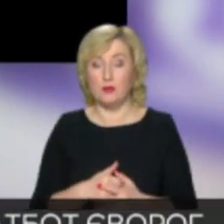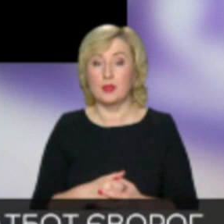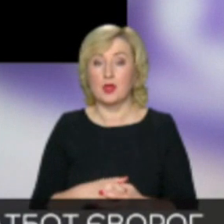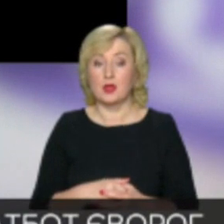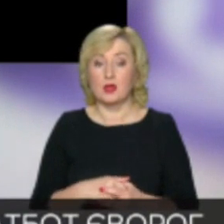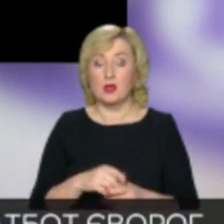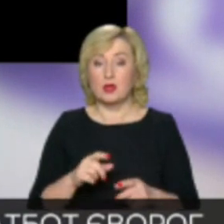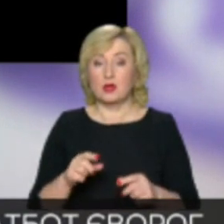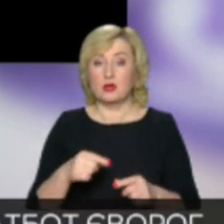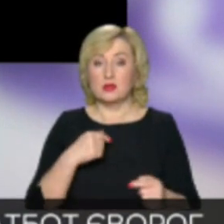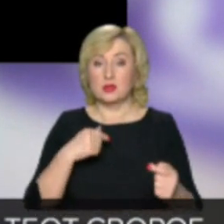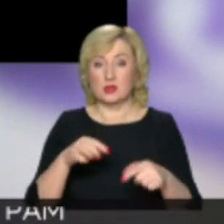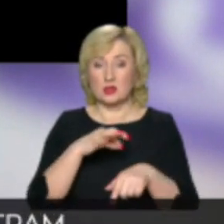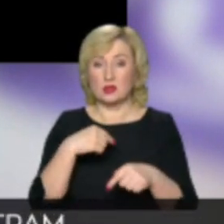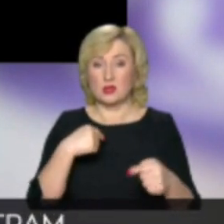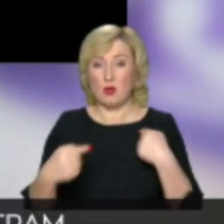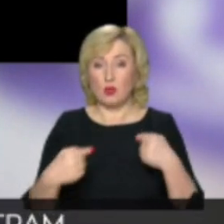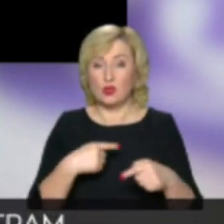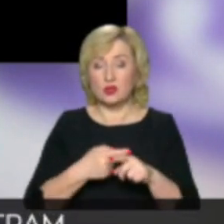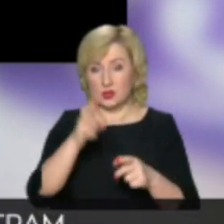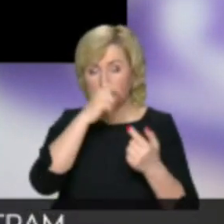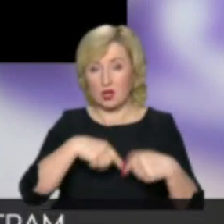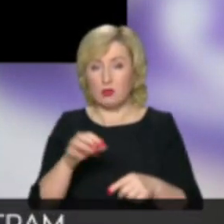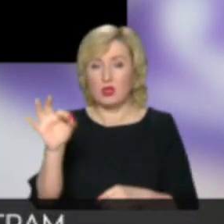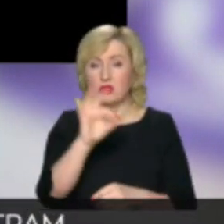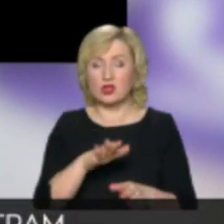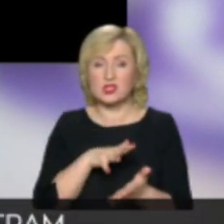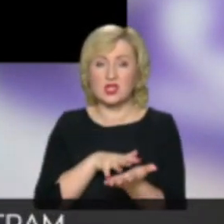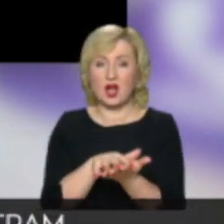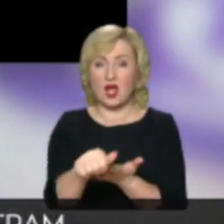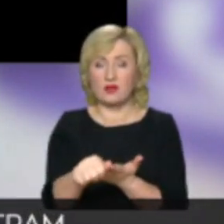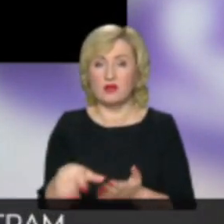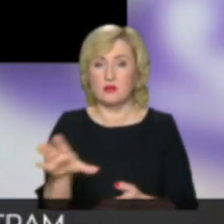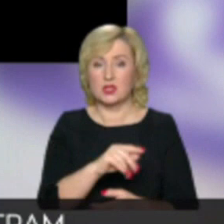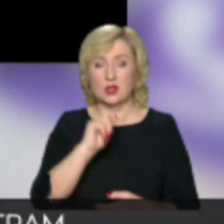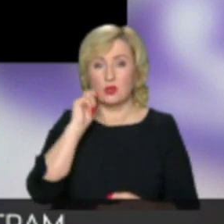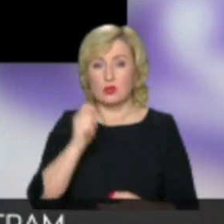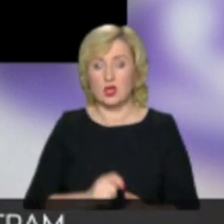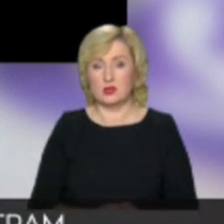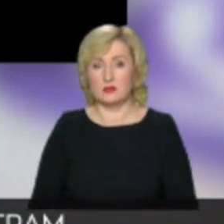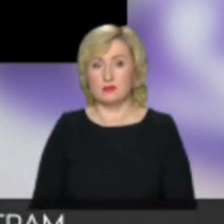Размотать эту страну к чертям под ноль, сравнять все с землей вместе с хохлами ебаными.